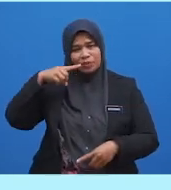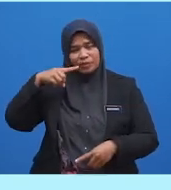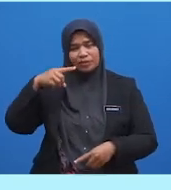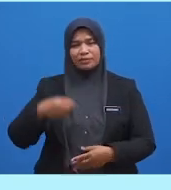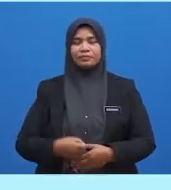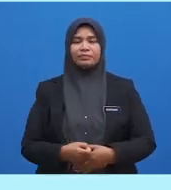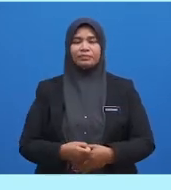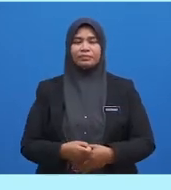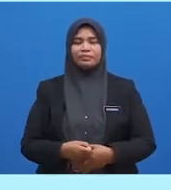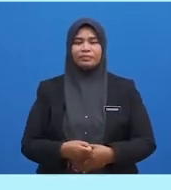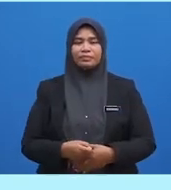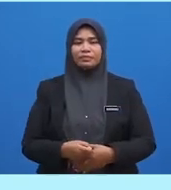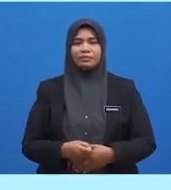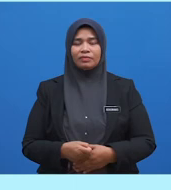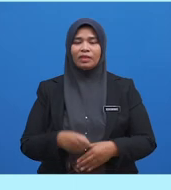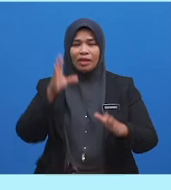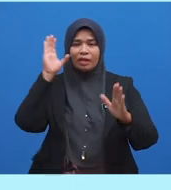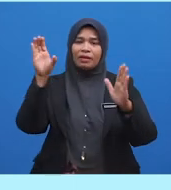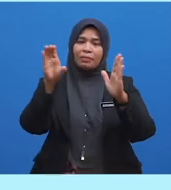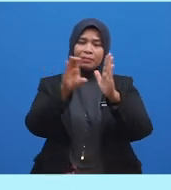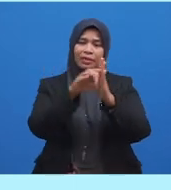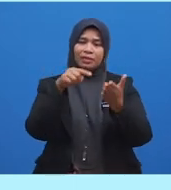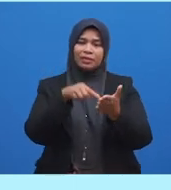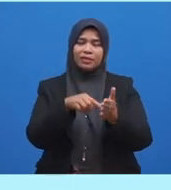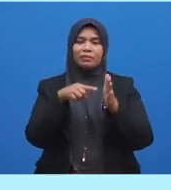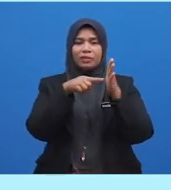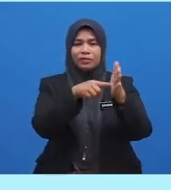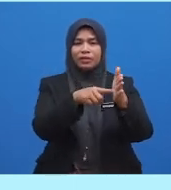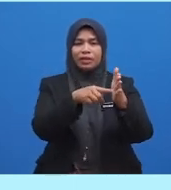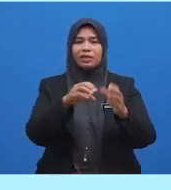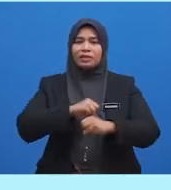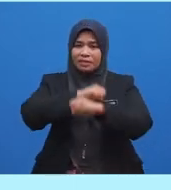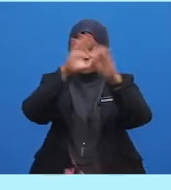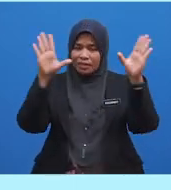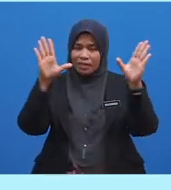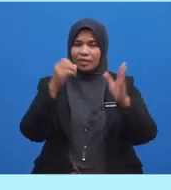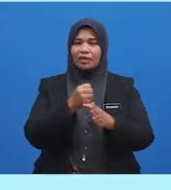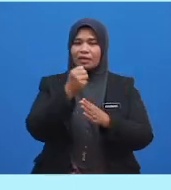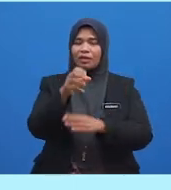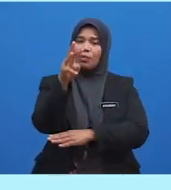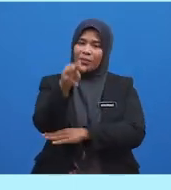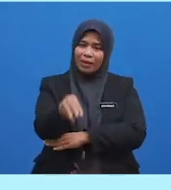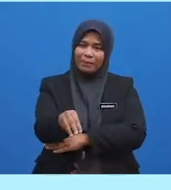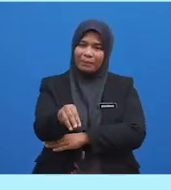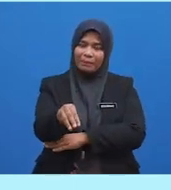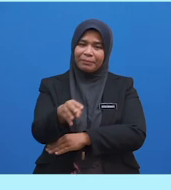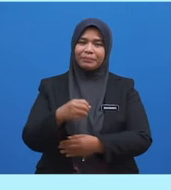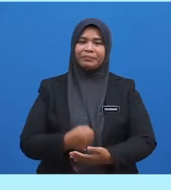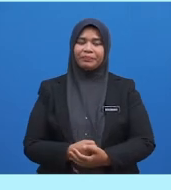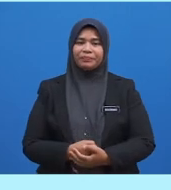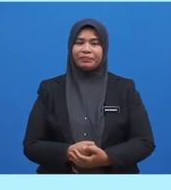gigi gambar ini menunjukkan siang atau malam ya